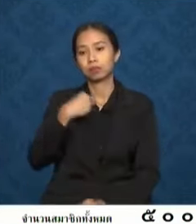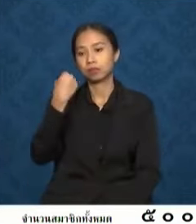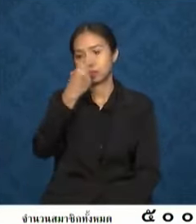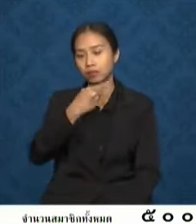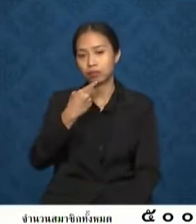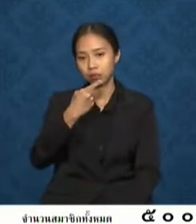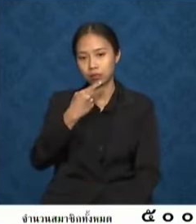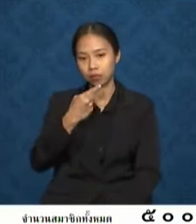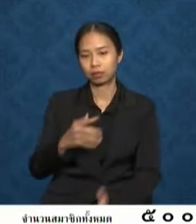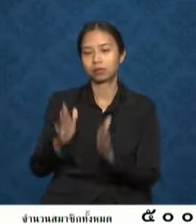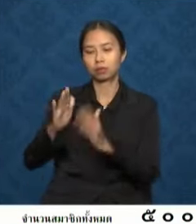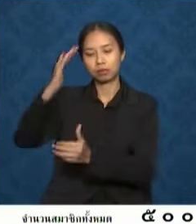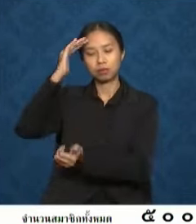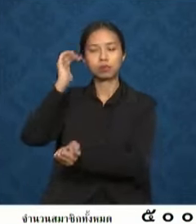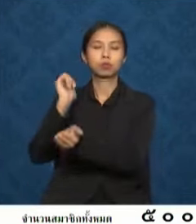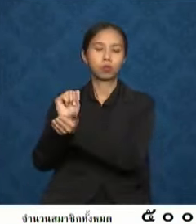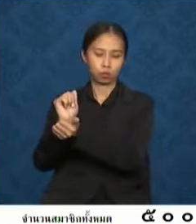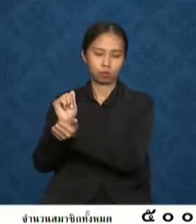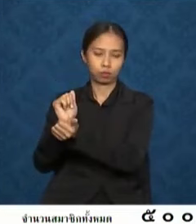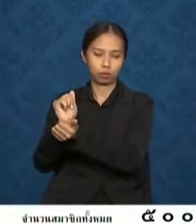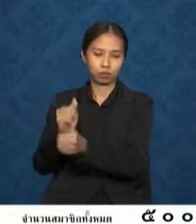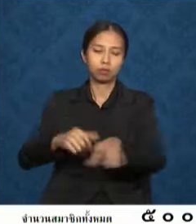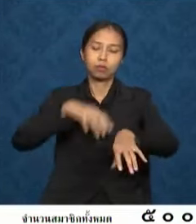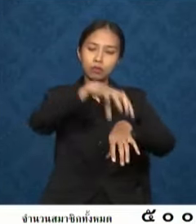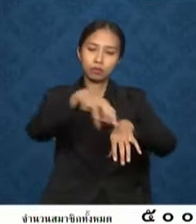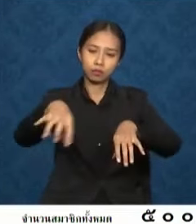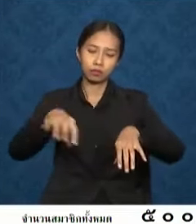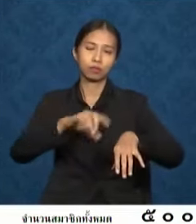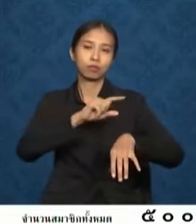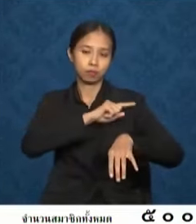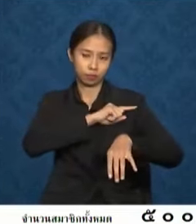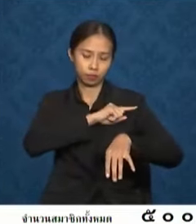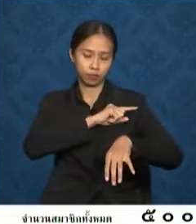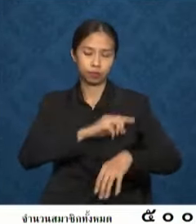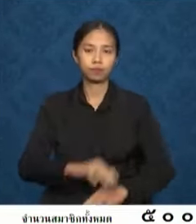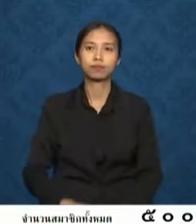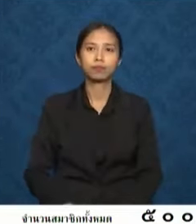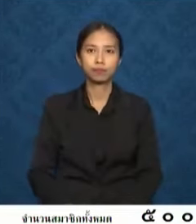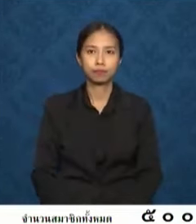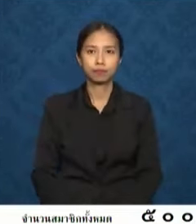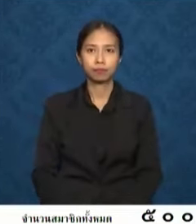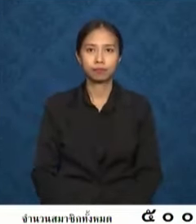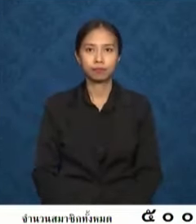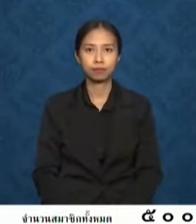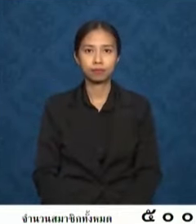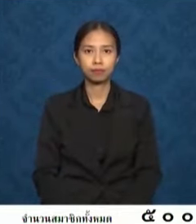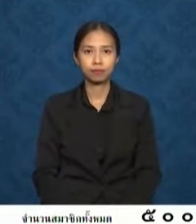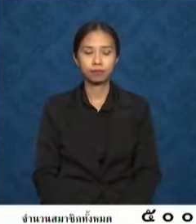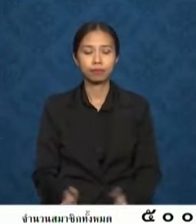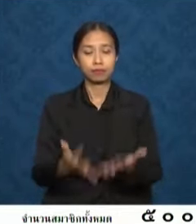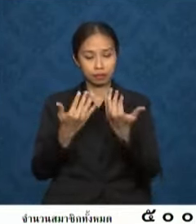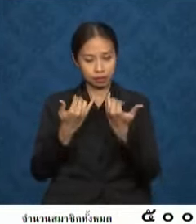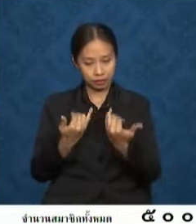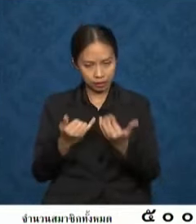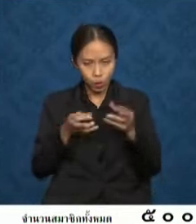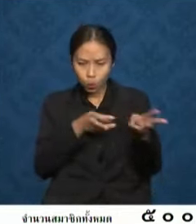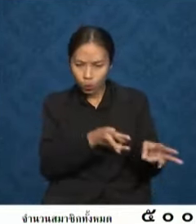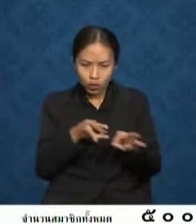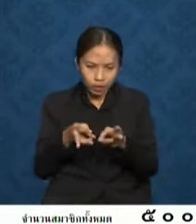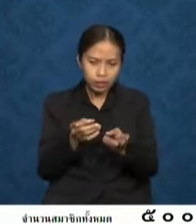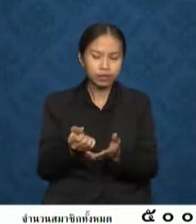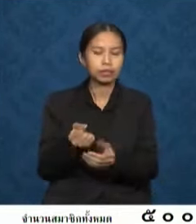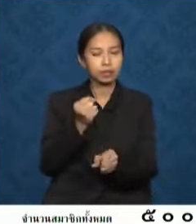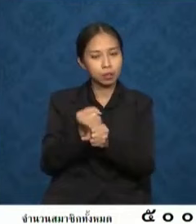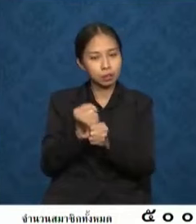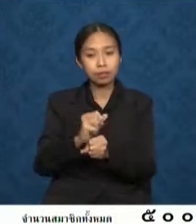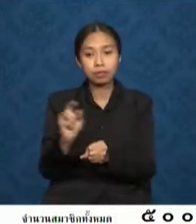คือเจ้าหน้าที่ตำรวจและหน่วยงานงานที่เกี่ยวข้องกับการอารักขาทางออกที่เป็นรูปธรรมที่สุดครับท่านประธาน